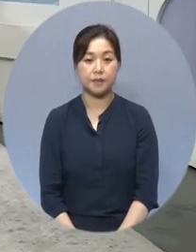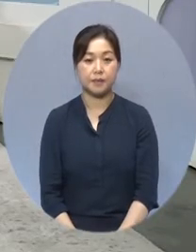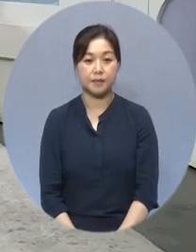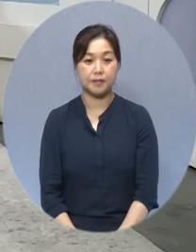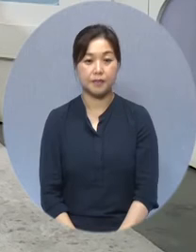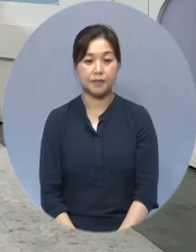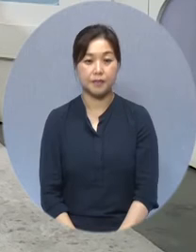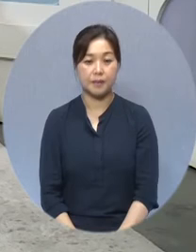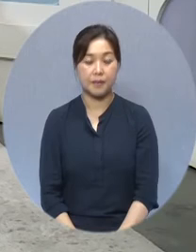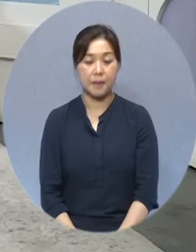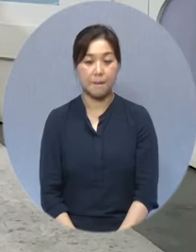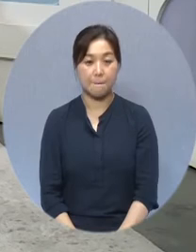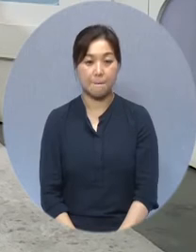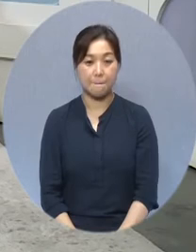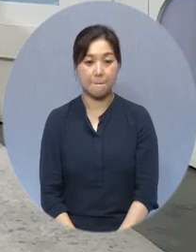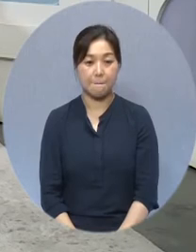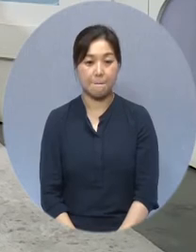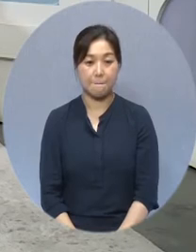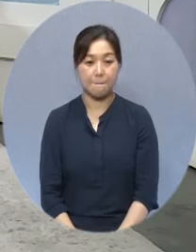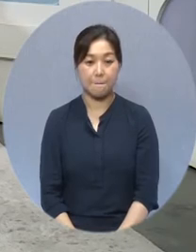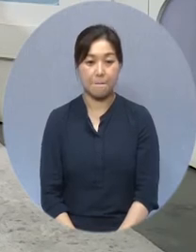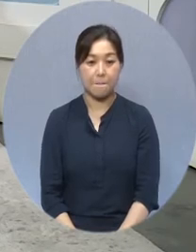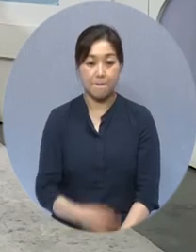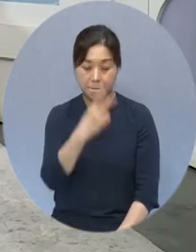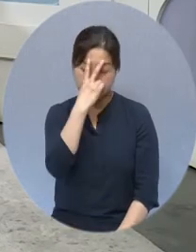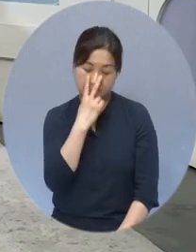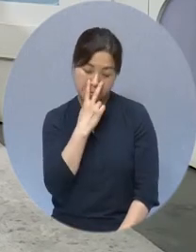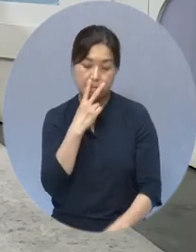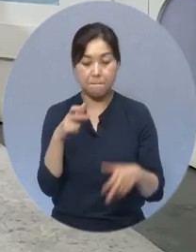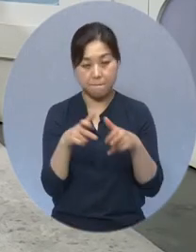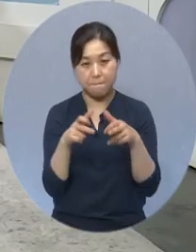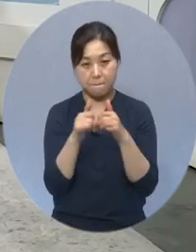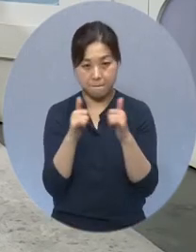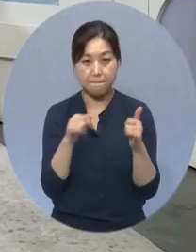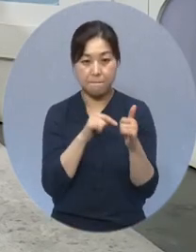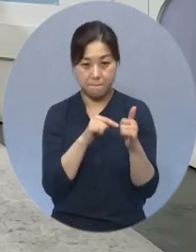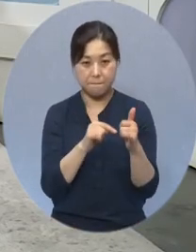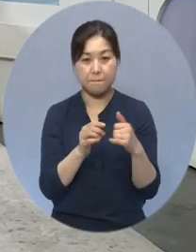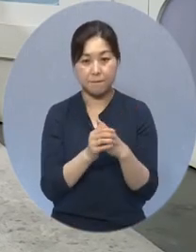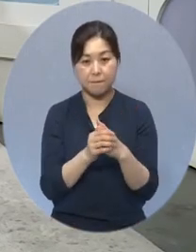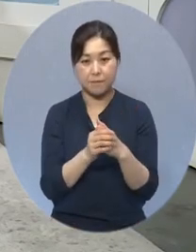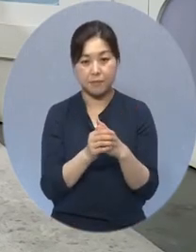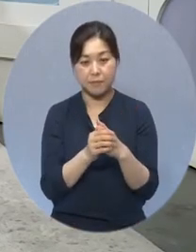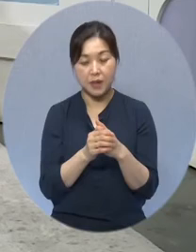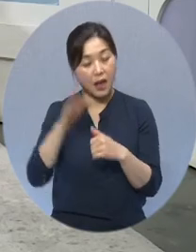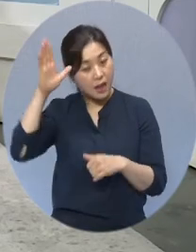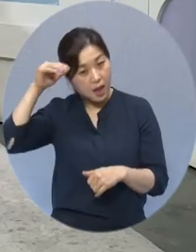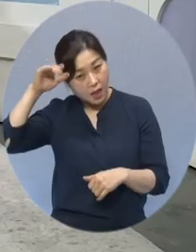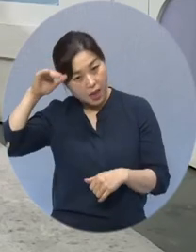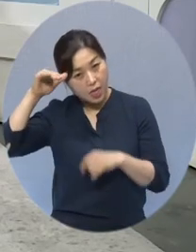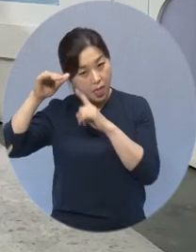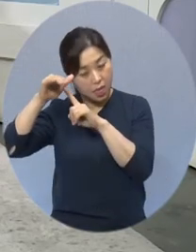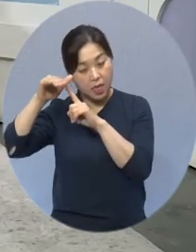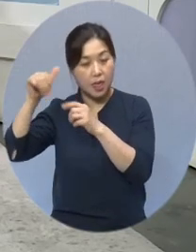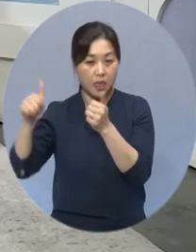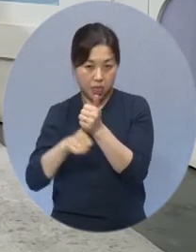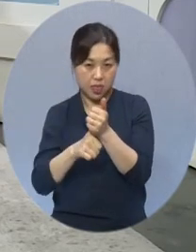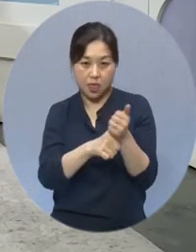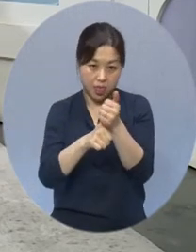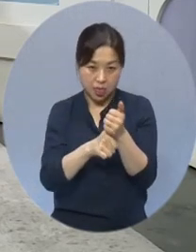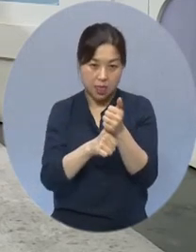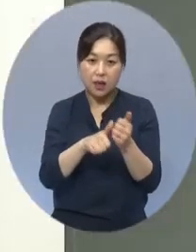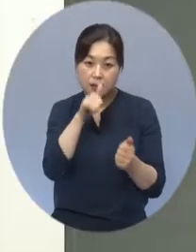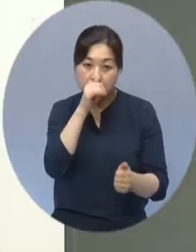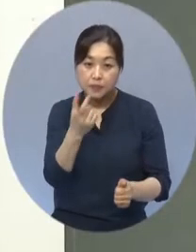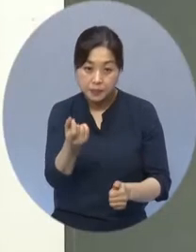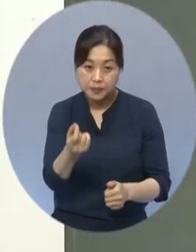되게 이제 안 못 보는 장애인들의 경우에 보조견을 대동하고 다니지 않습니까?